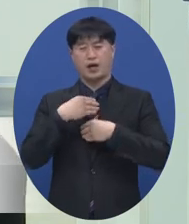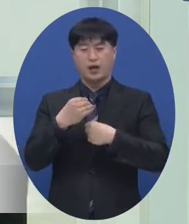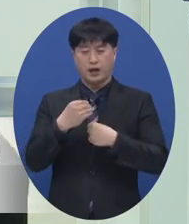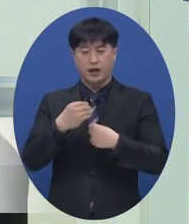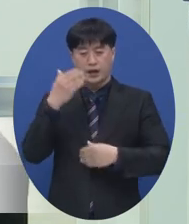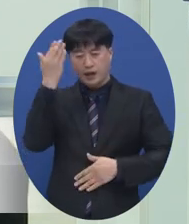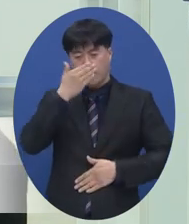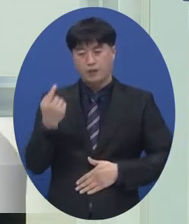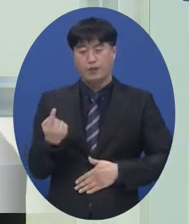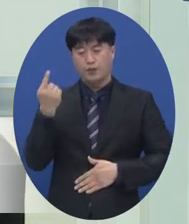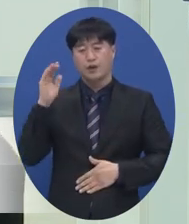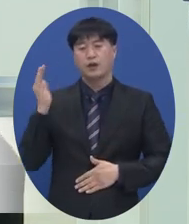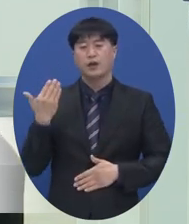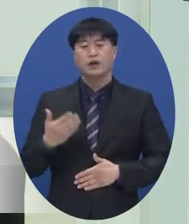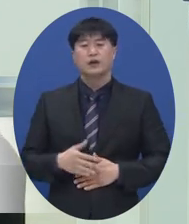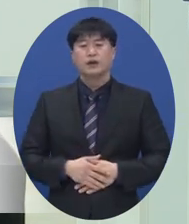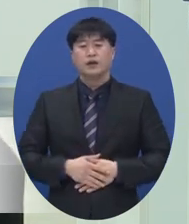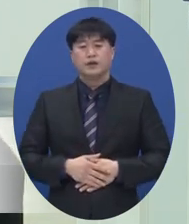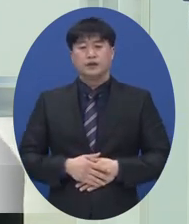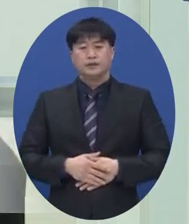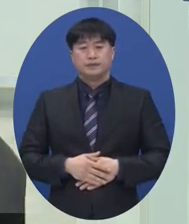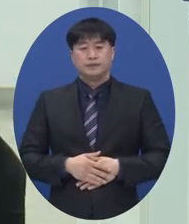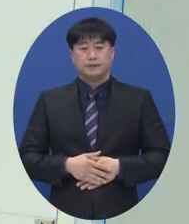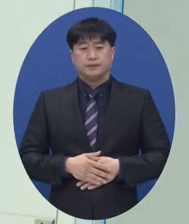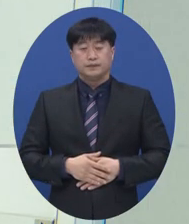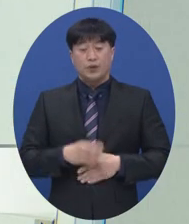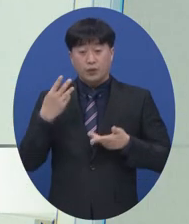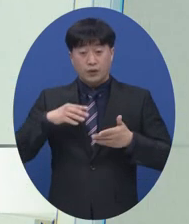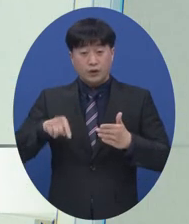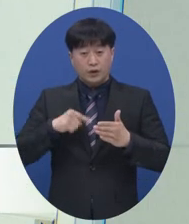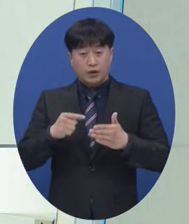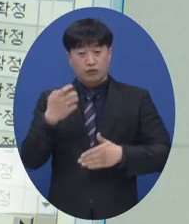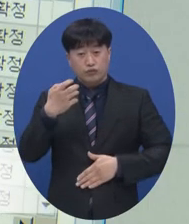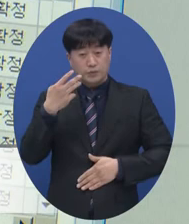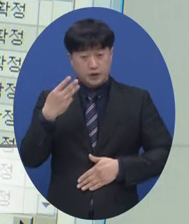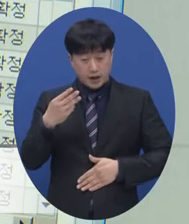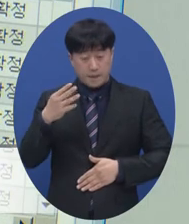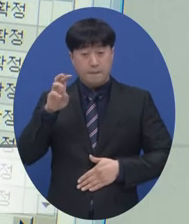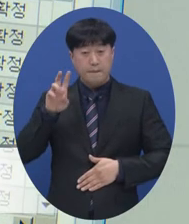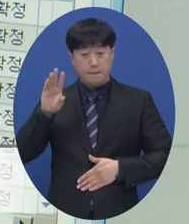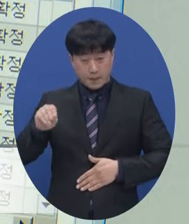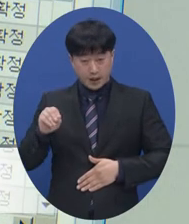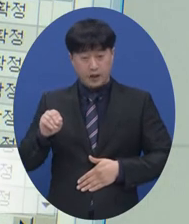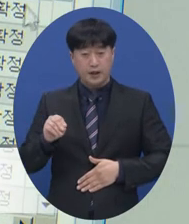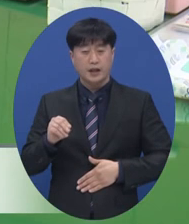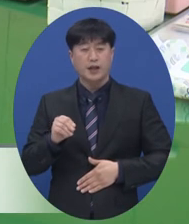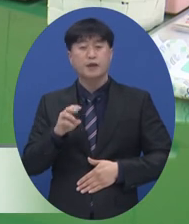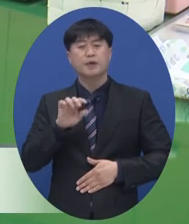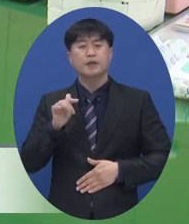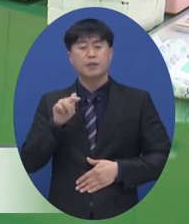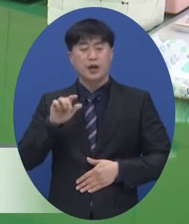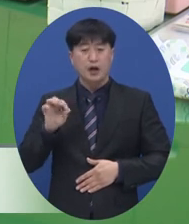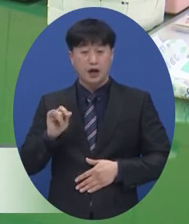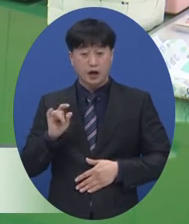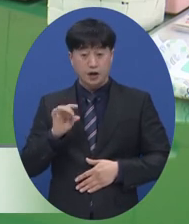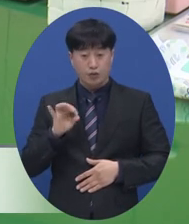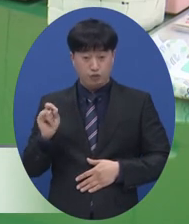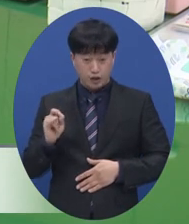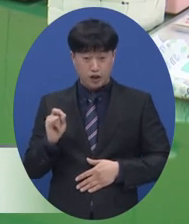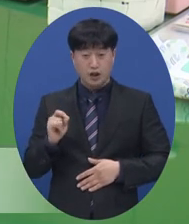편리함과 투명성을 뽑히게 되었습니다 돈에 93만 여명 의 민방위 대원 을 대상으로 보냈던